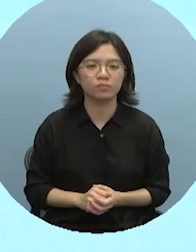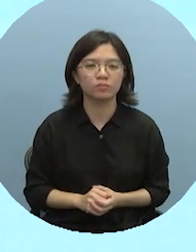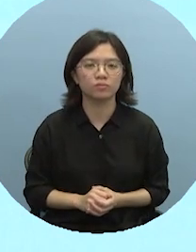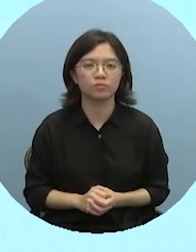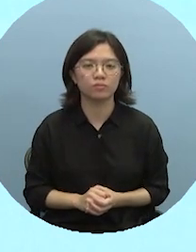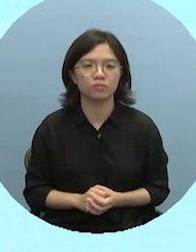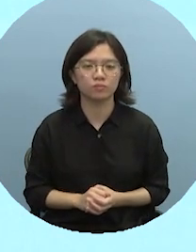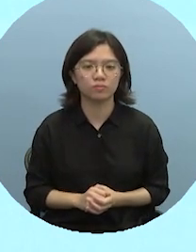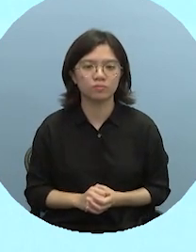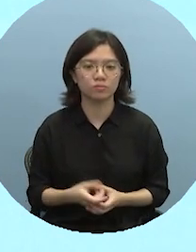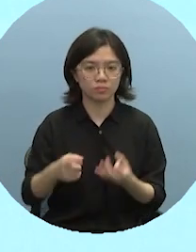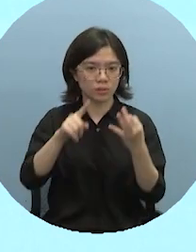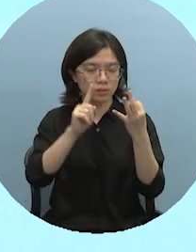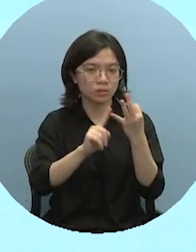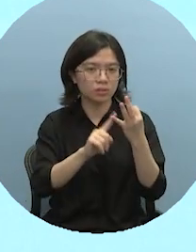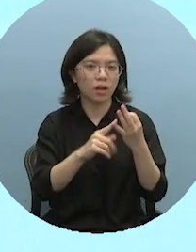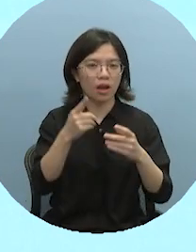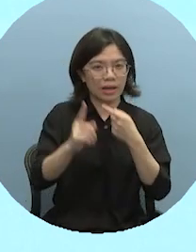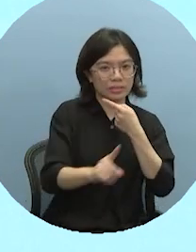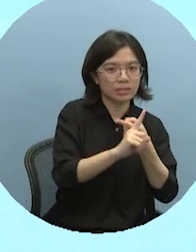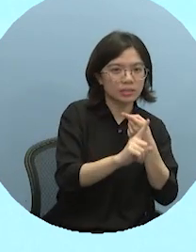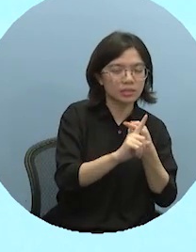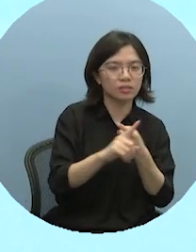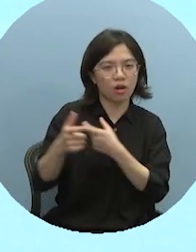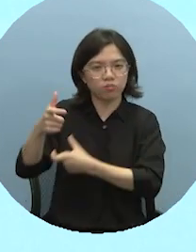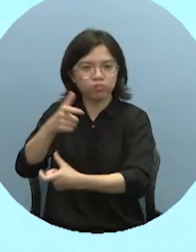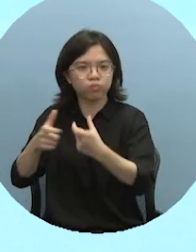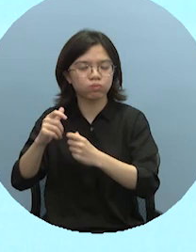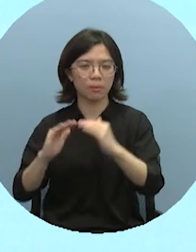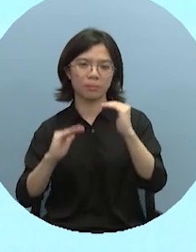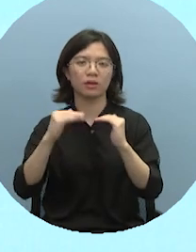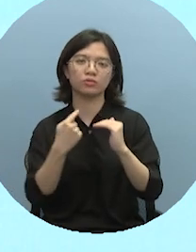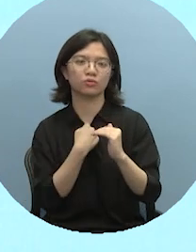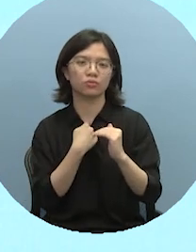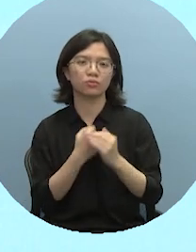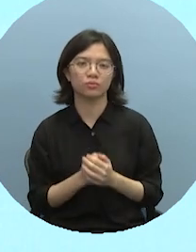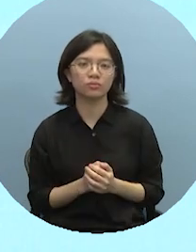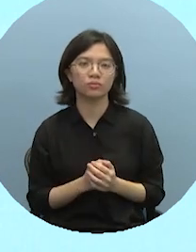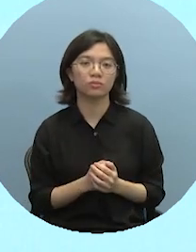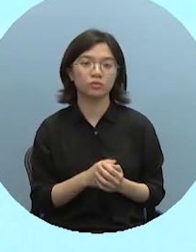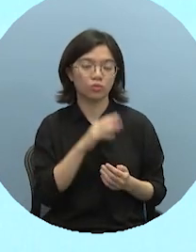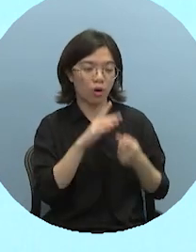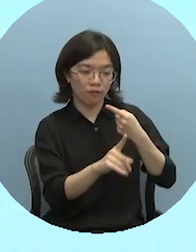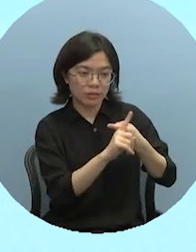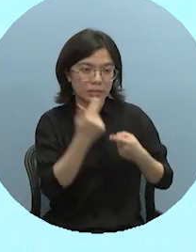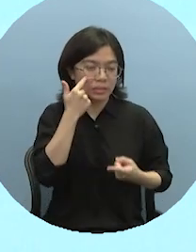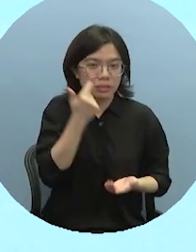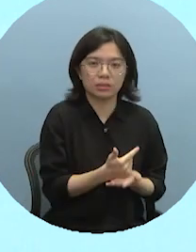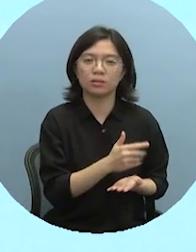第三，是要平衡風險同埋經濟的動力，在風險可控的情況